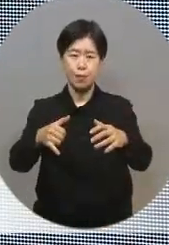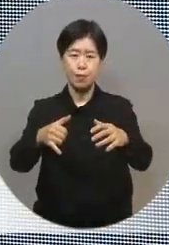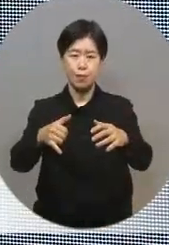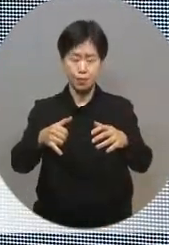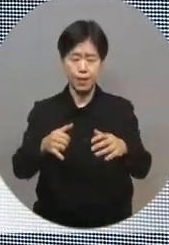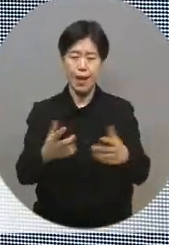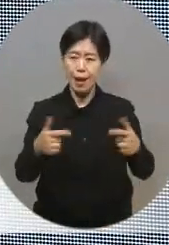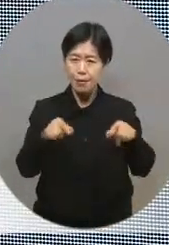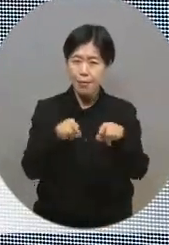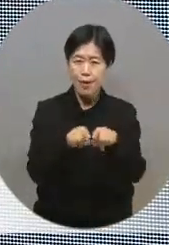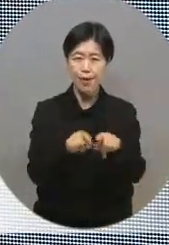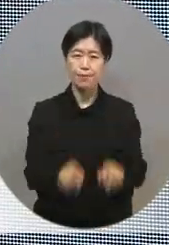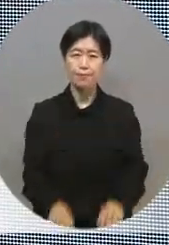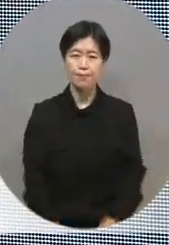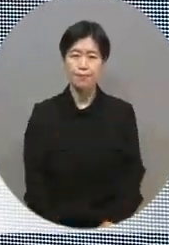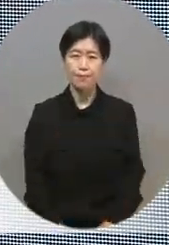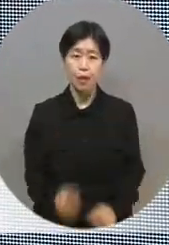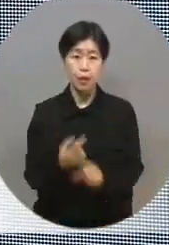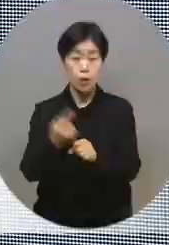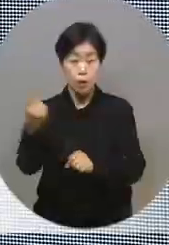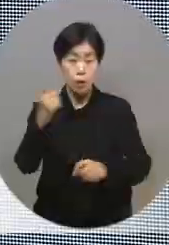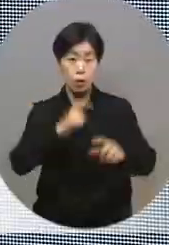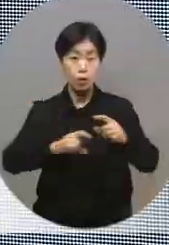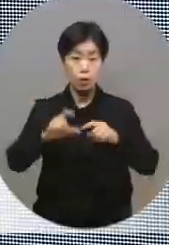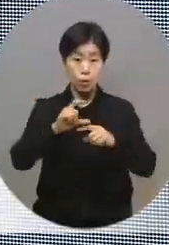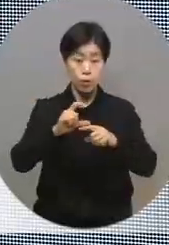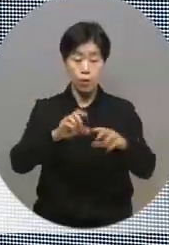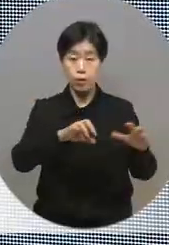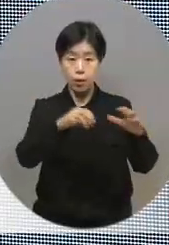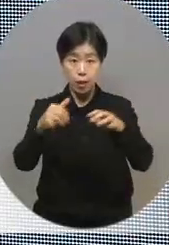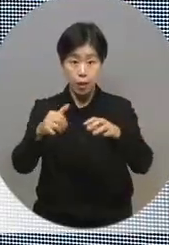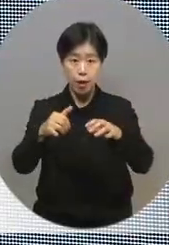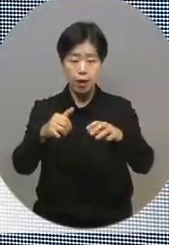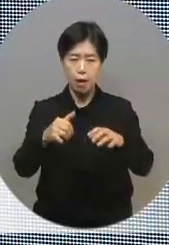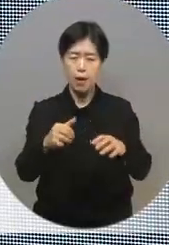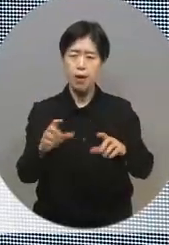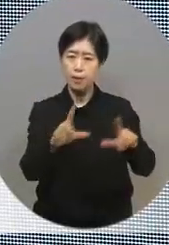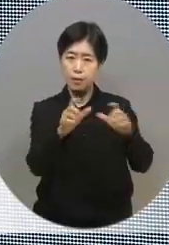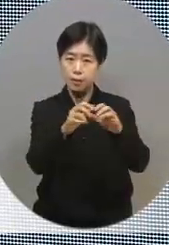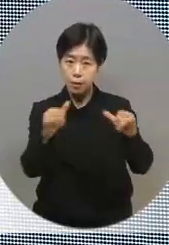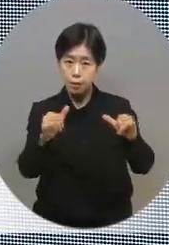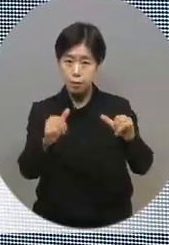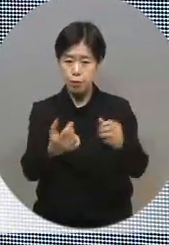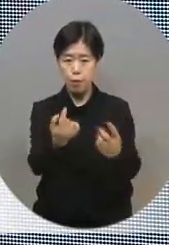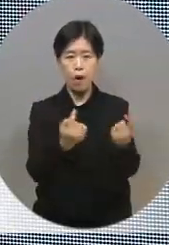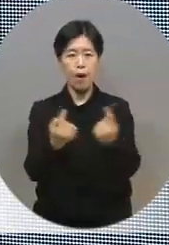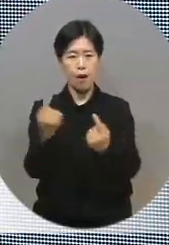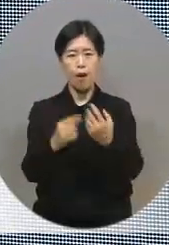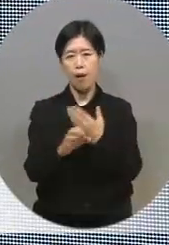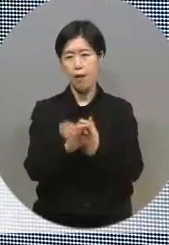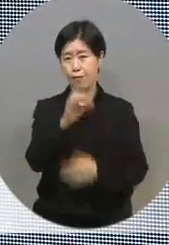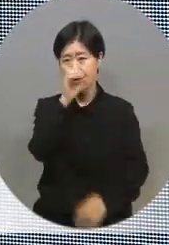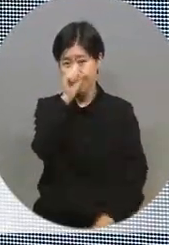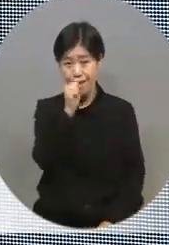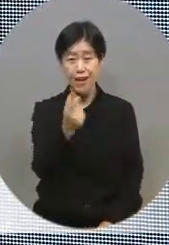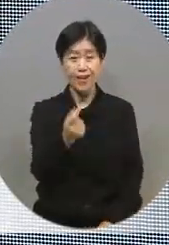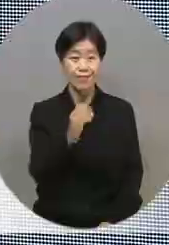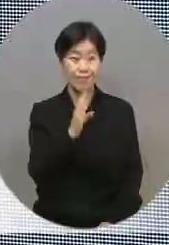맞이해서 내년도에는 더욱더 세계에 있는 교포들이나 많은 각국에서 한국을